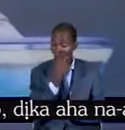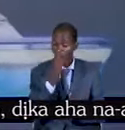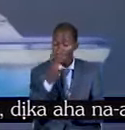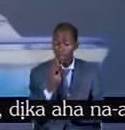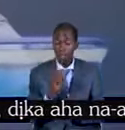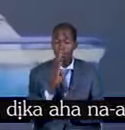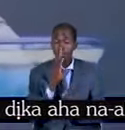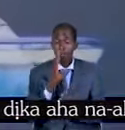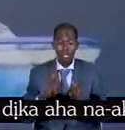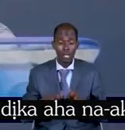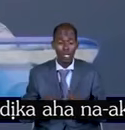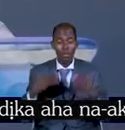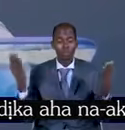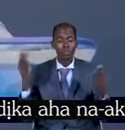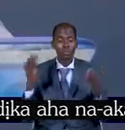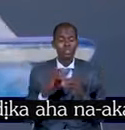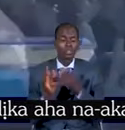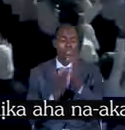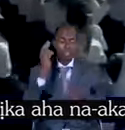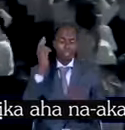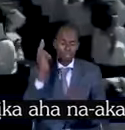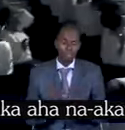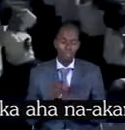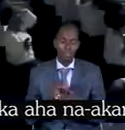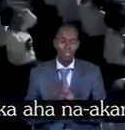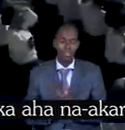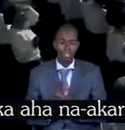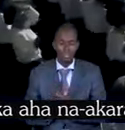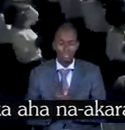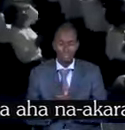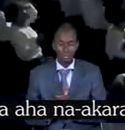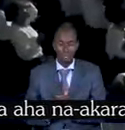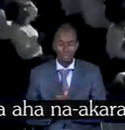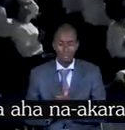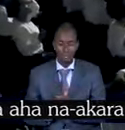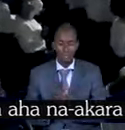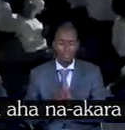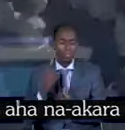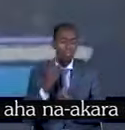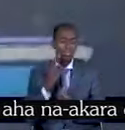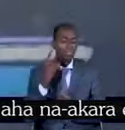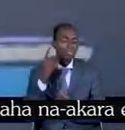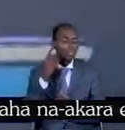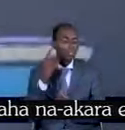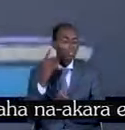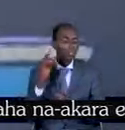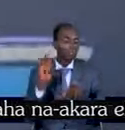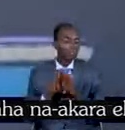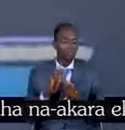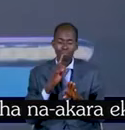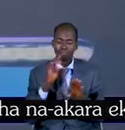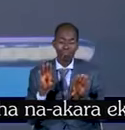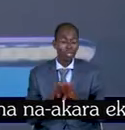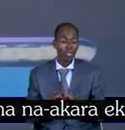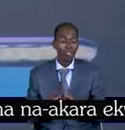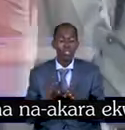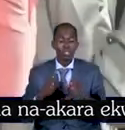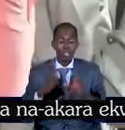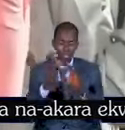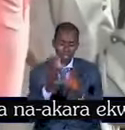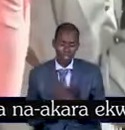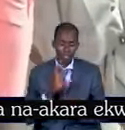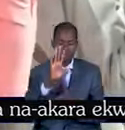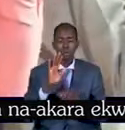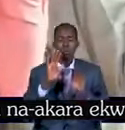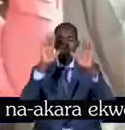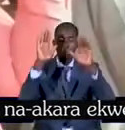mepeenụ ugbu a, malite n'ihu ụzọ n'aha Jizọs. Ndị ntị chiri na ndị na-adịghị ekwu okwu, narị n'ihe ịrịba ama